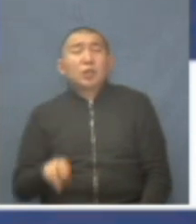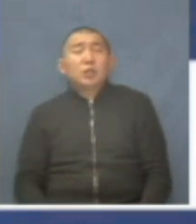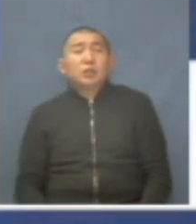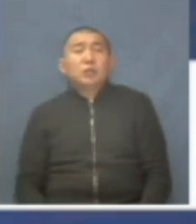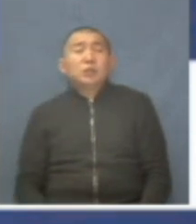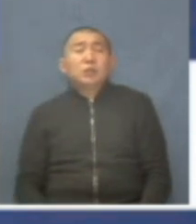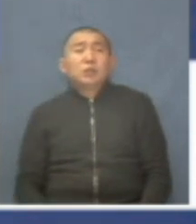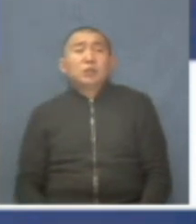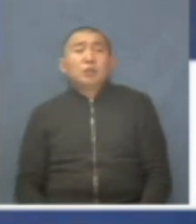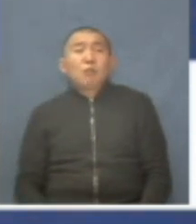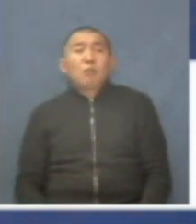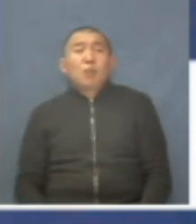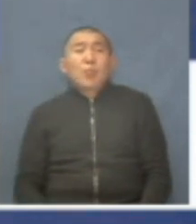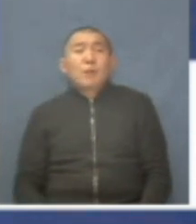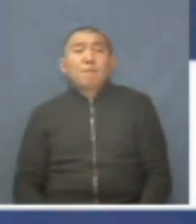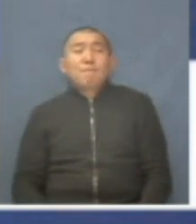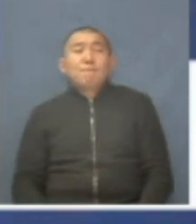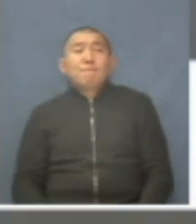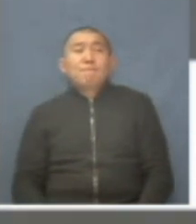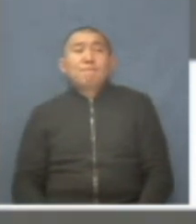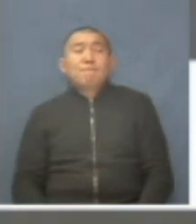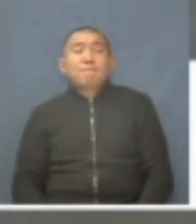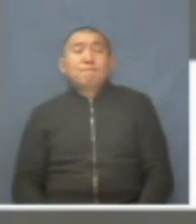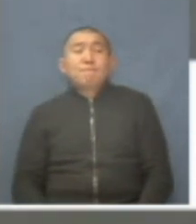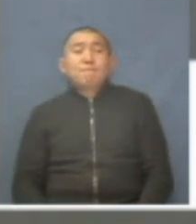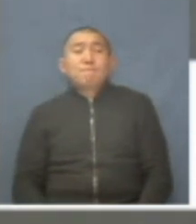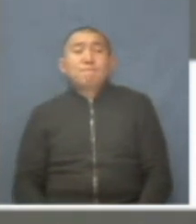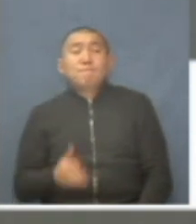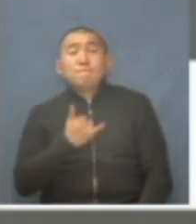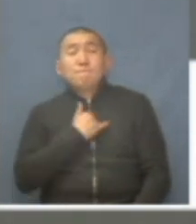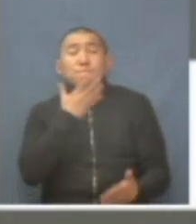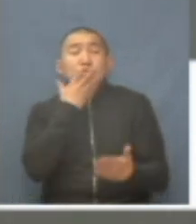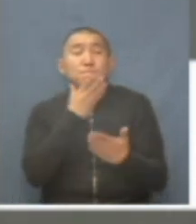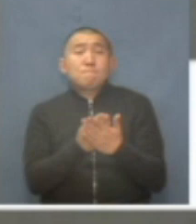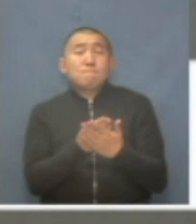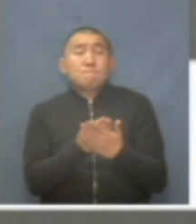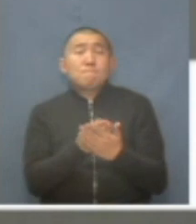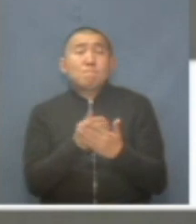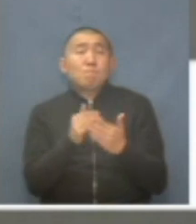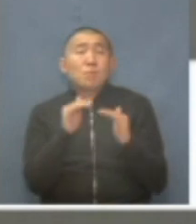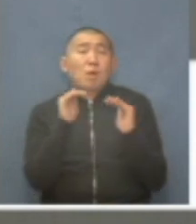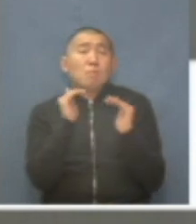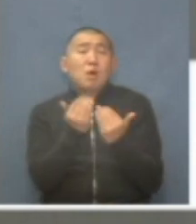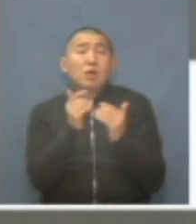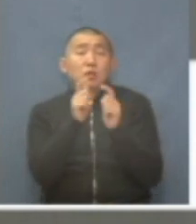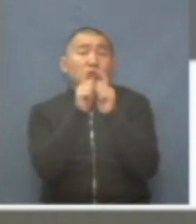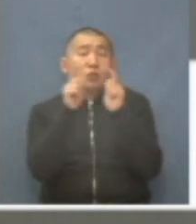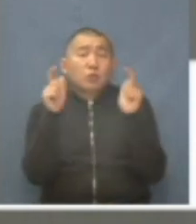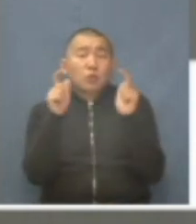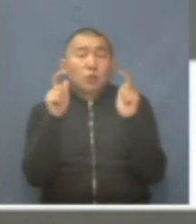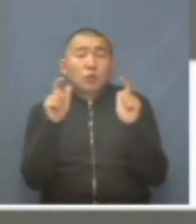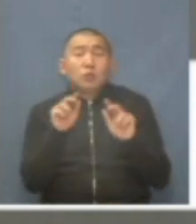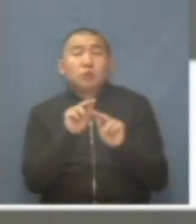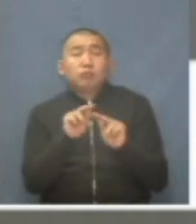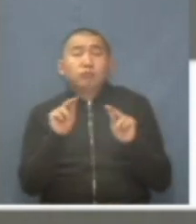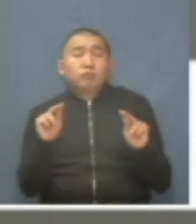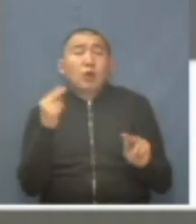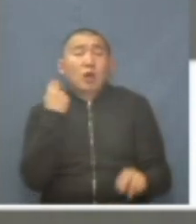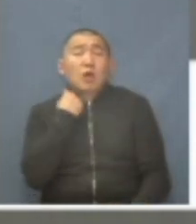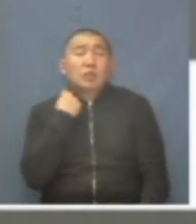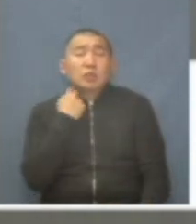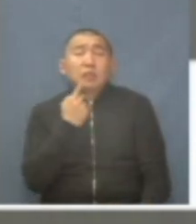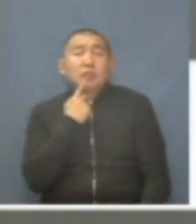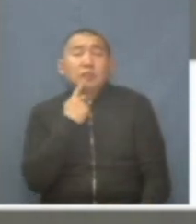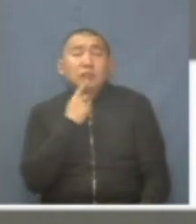и доверию со стороны потребителей. У меня своя небольшая школа, образовательный центр иностранного языка, преподаю английский язык для